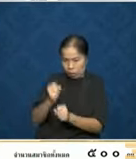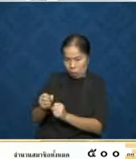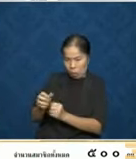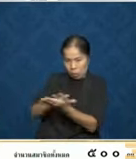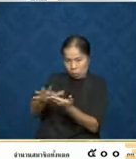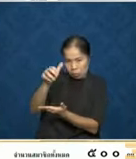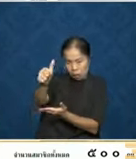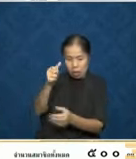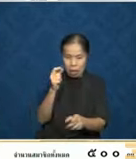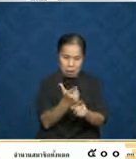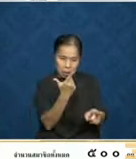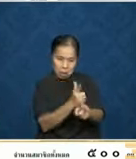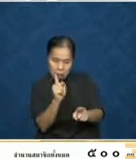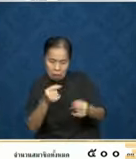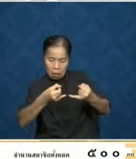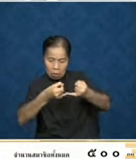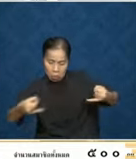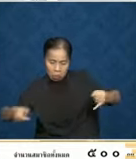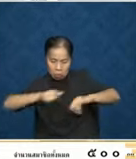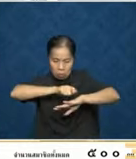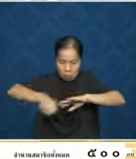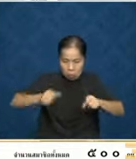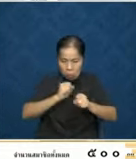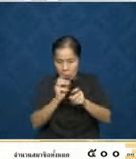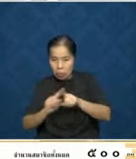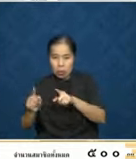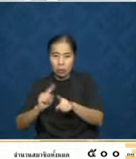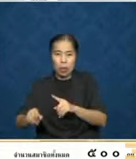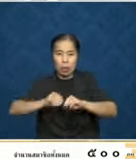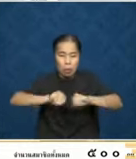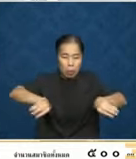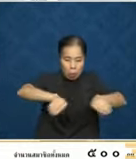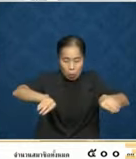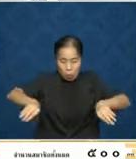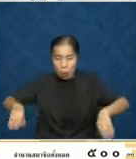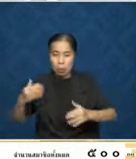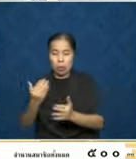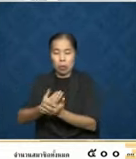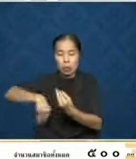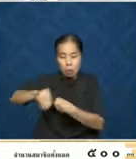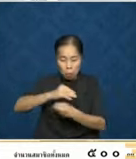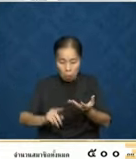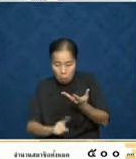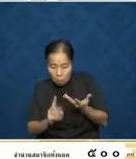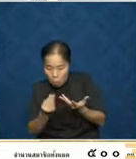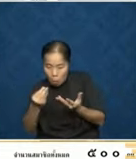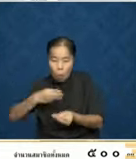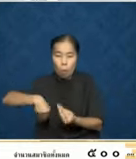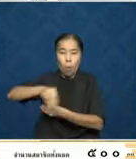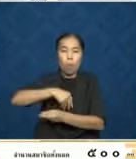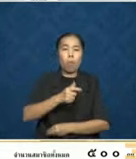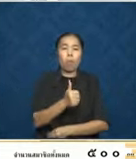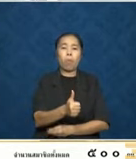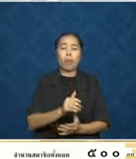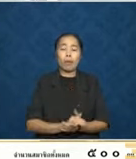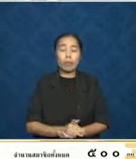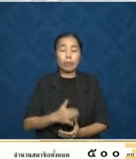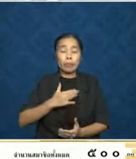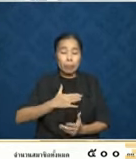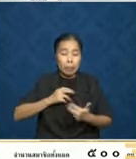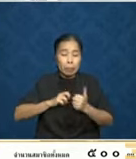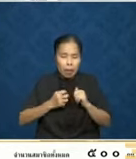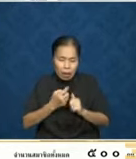หล็กยังไงคัดออกมาเรียบร้อยแล้วก็ส่งแยกแยะแล้วก็ทำเป็นสร้างมูลค่าอันนี้คิดเบื้องต้นนะครับท่านประธานปัญหาที่ผมเจอครับท่านประธ